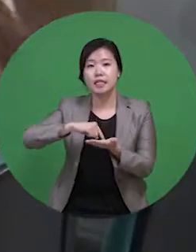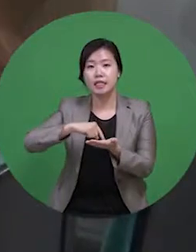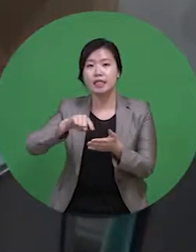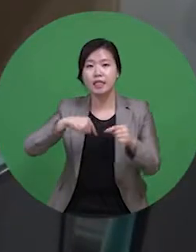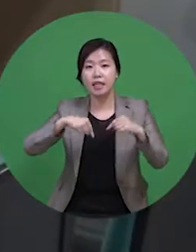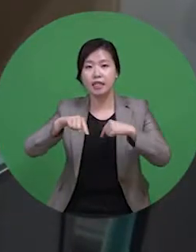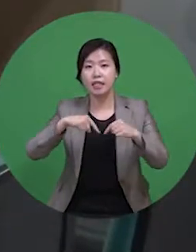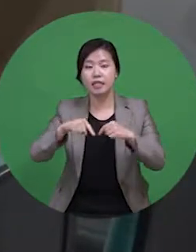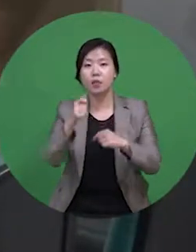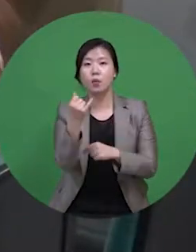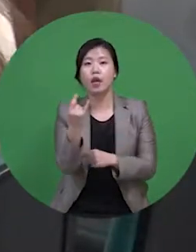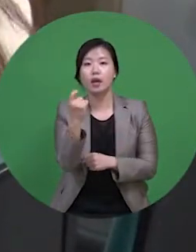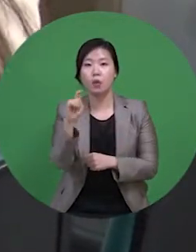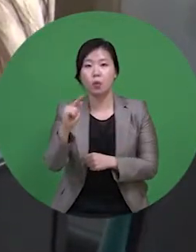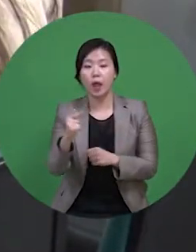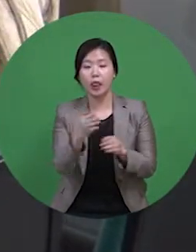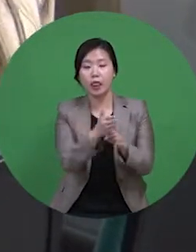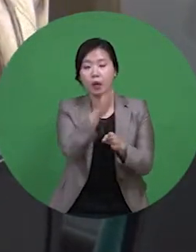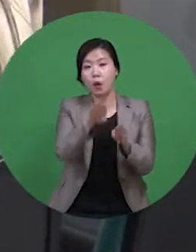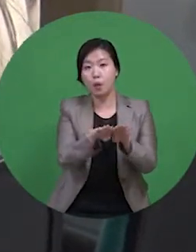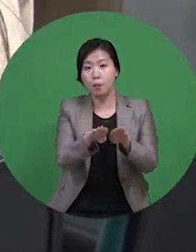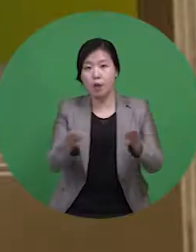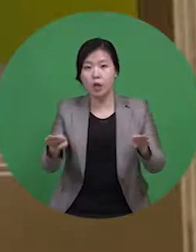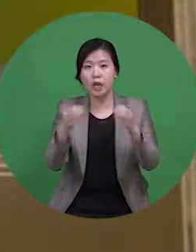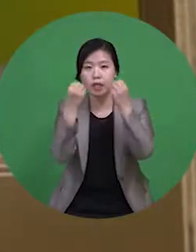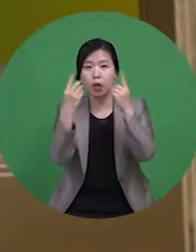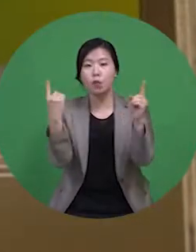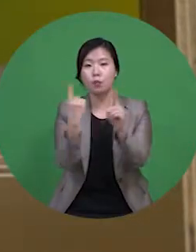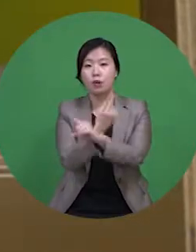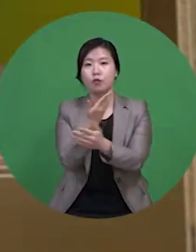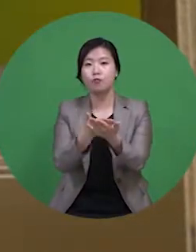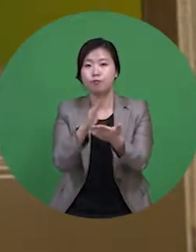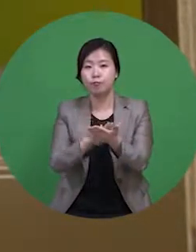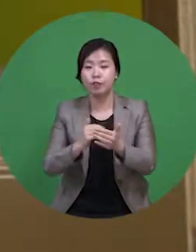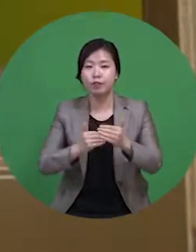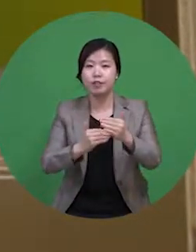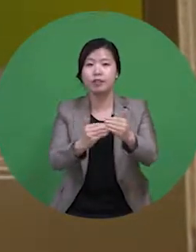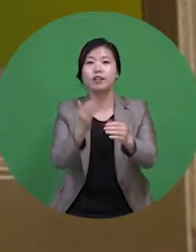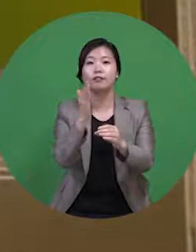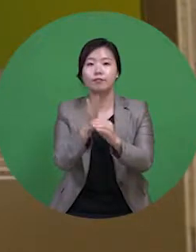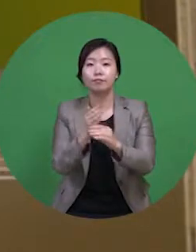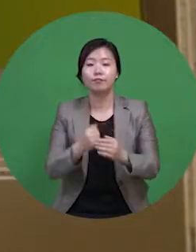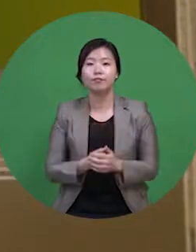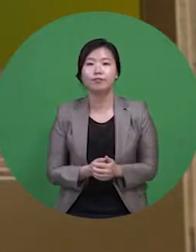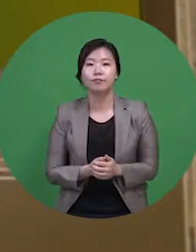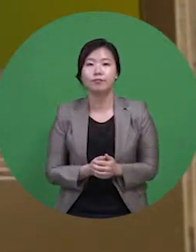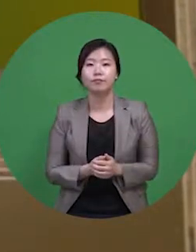문화강좌실 내부 벽면과 바닥을 새롭게 교체하는 공사도 함께 진행됐습니다.